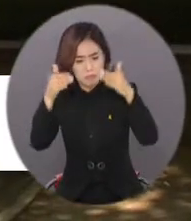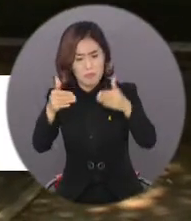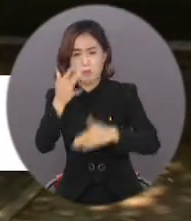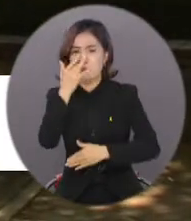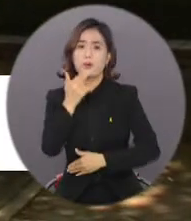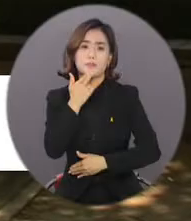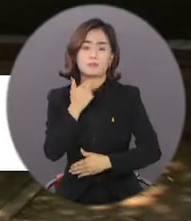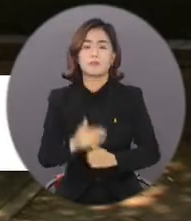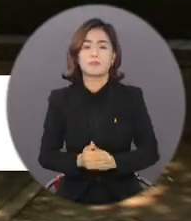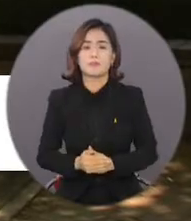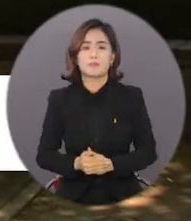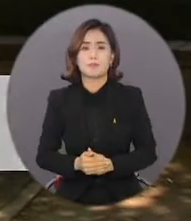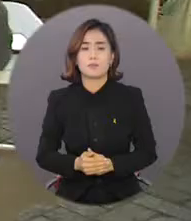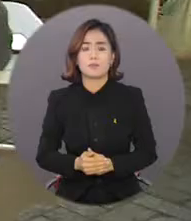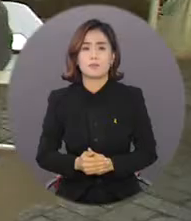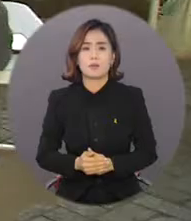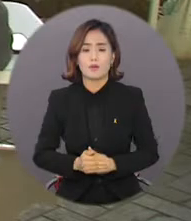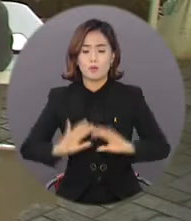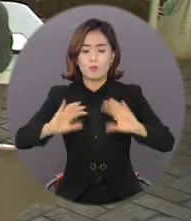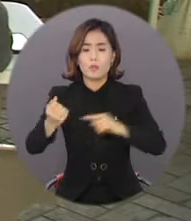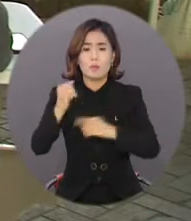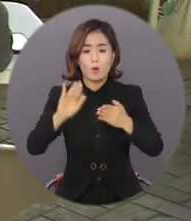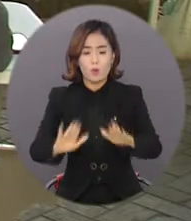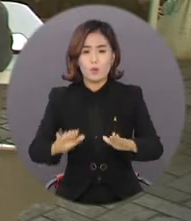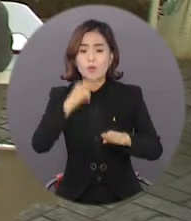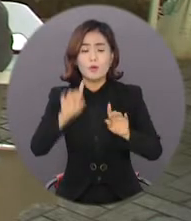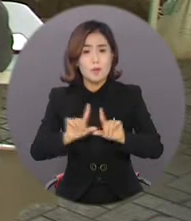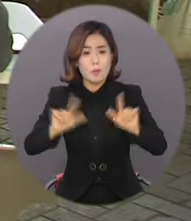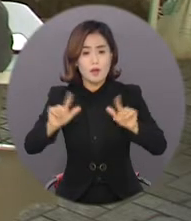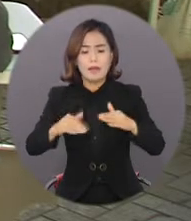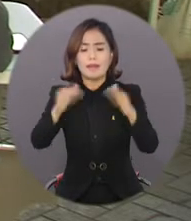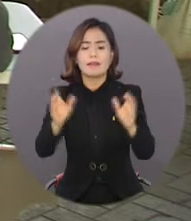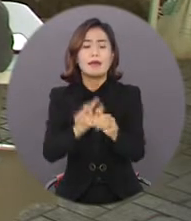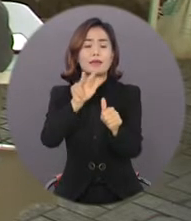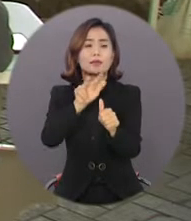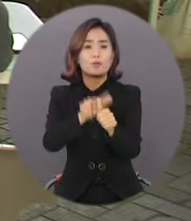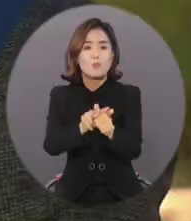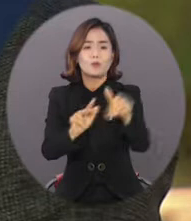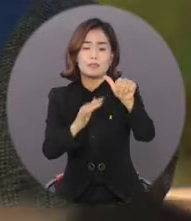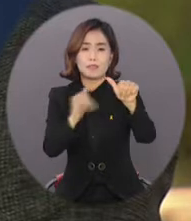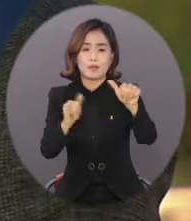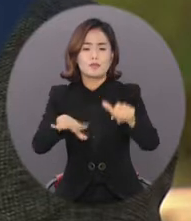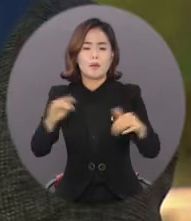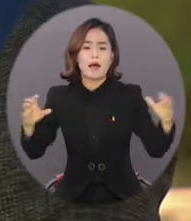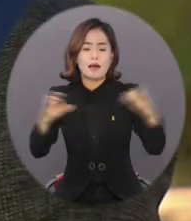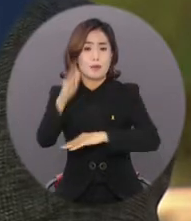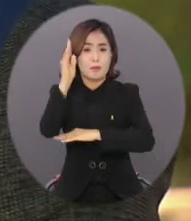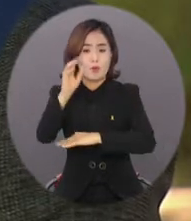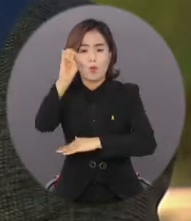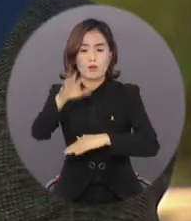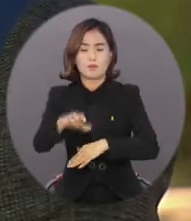끌지는 못했습니다. 한편 국민의힘은 오는 일요일 당대표 후보 5명이 참여하는 첫